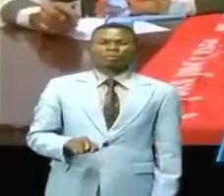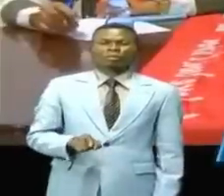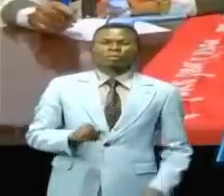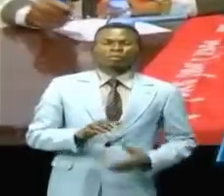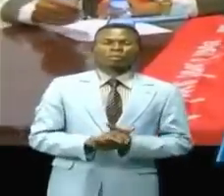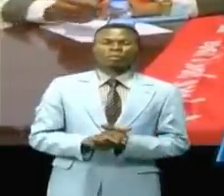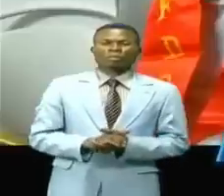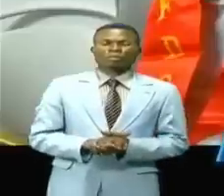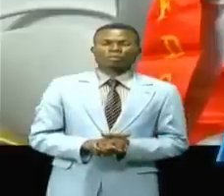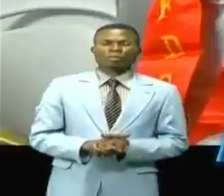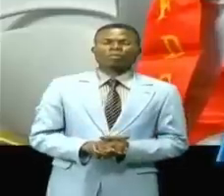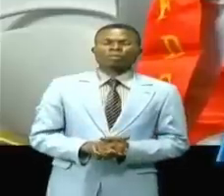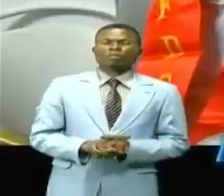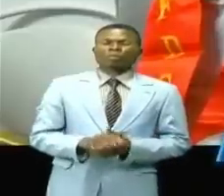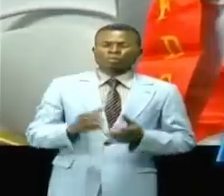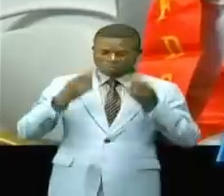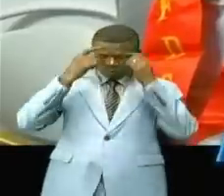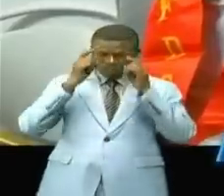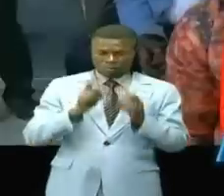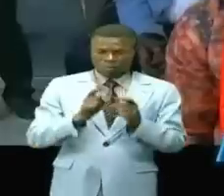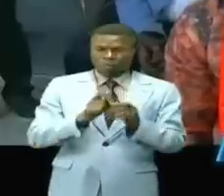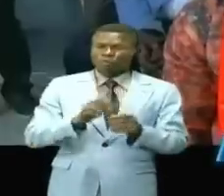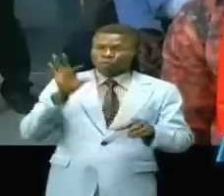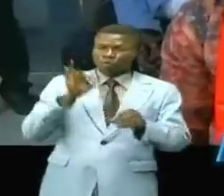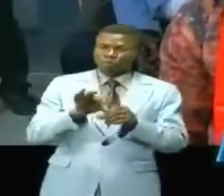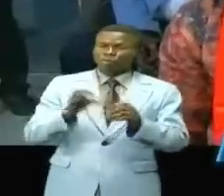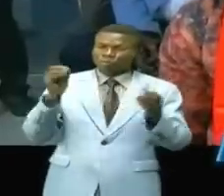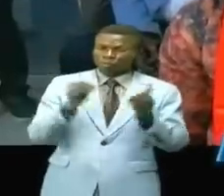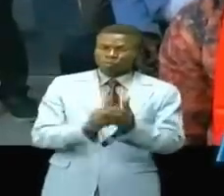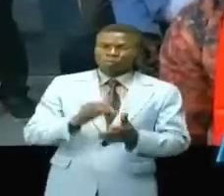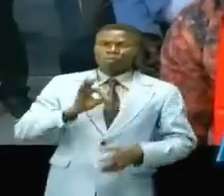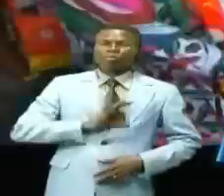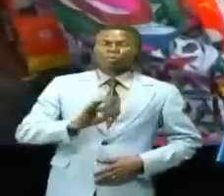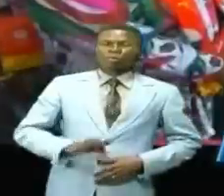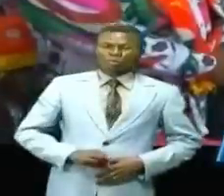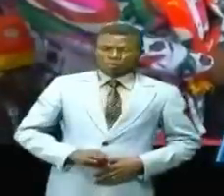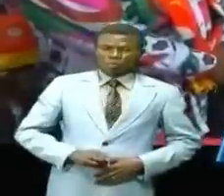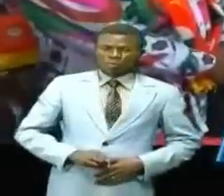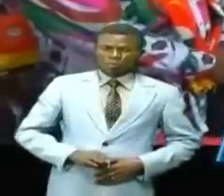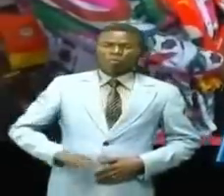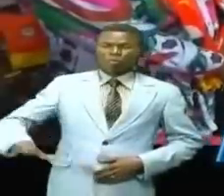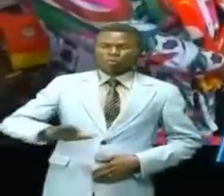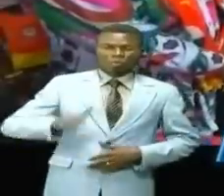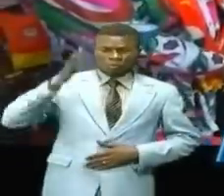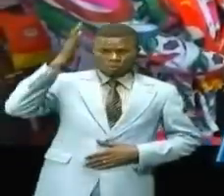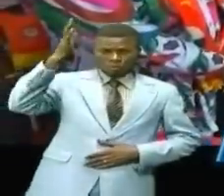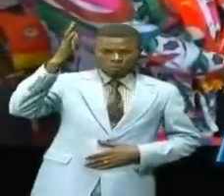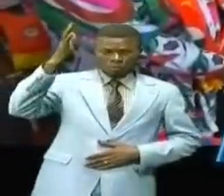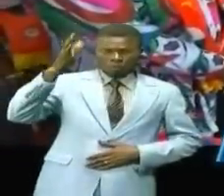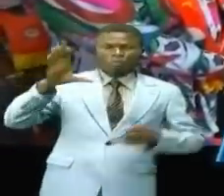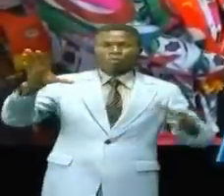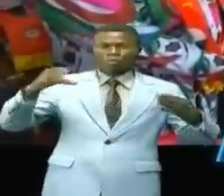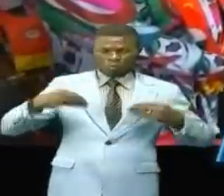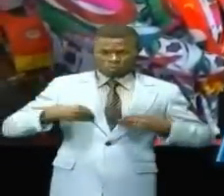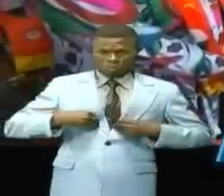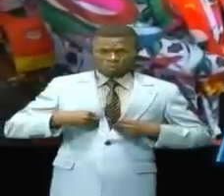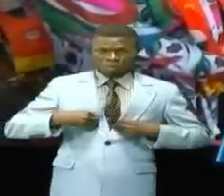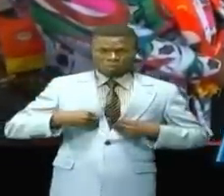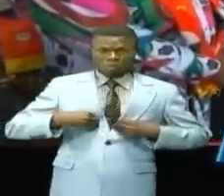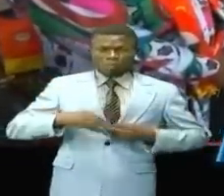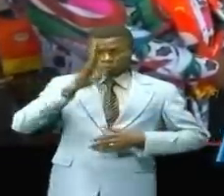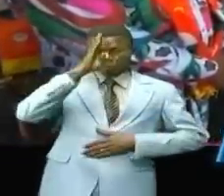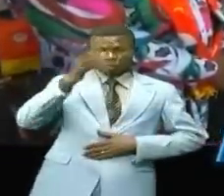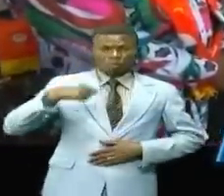Tshilombo, et milite pour sa réélection à la magistrature suprême de notre pays. Réaffirmons notre